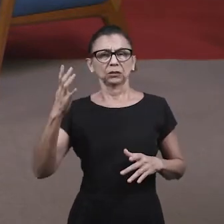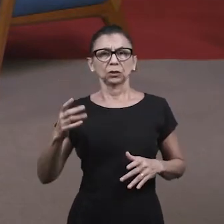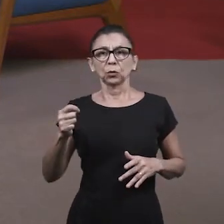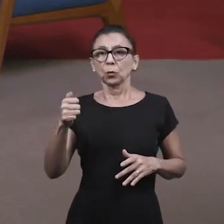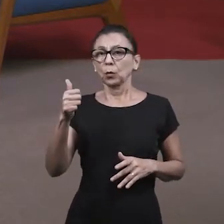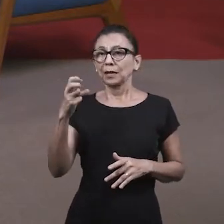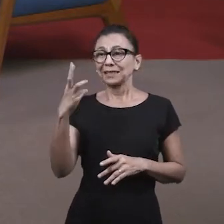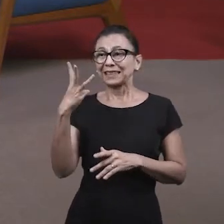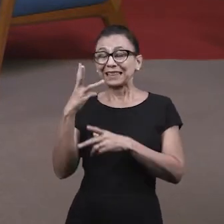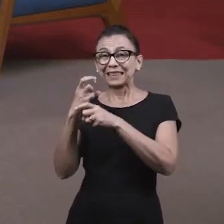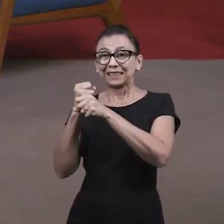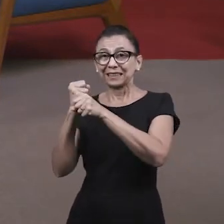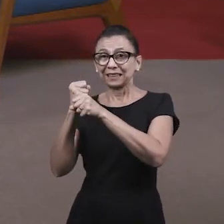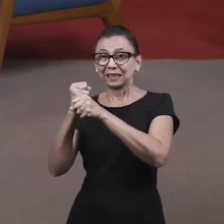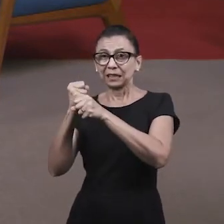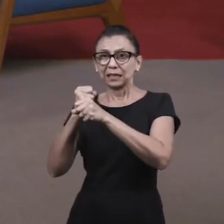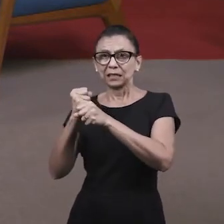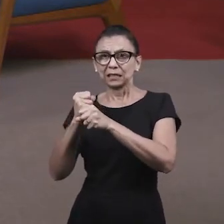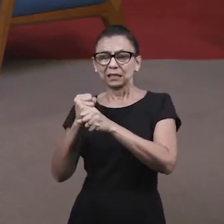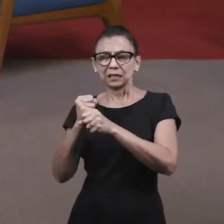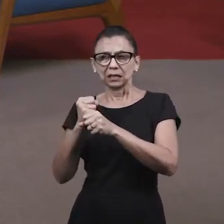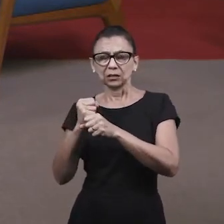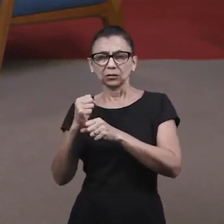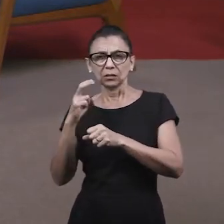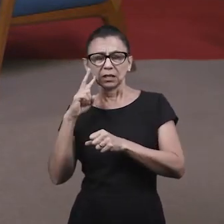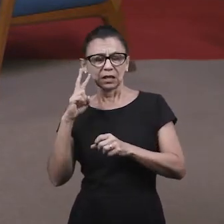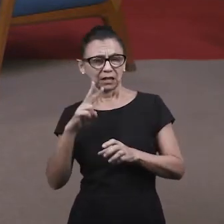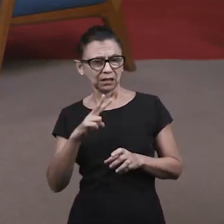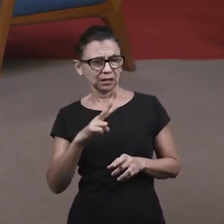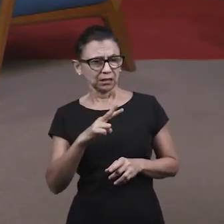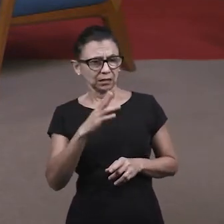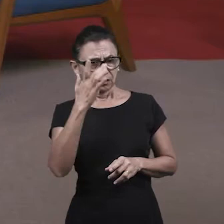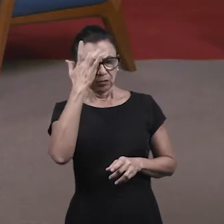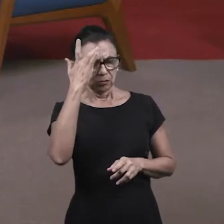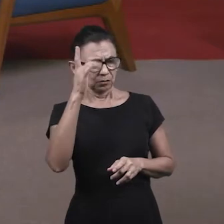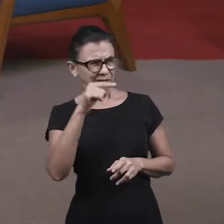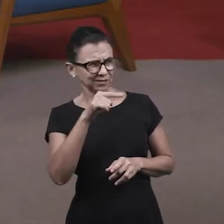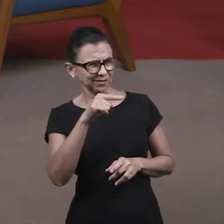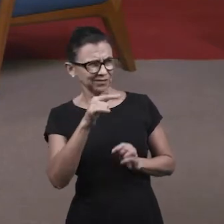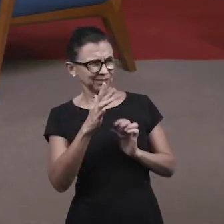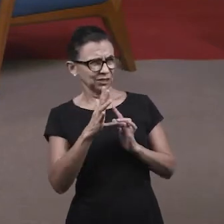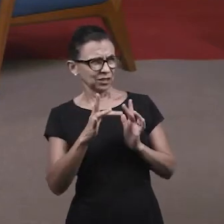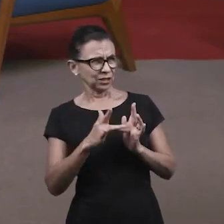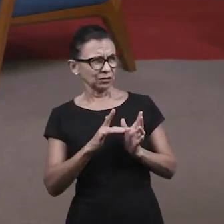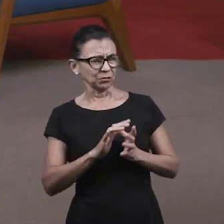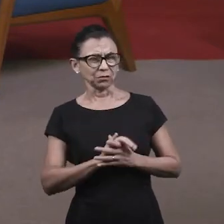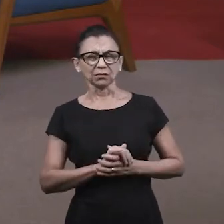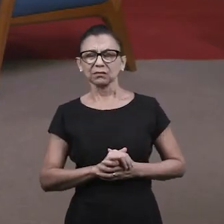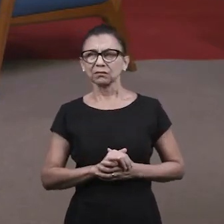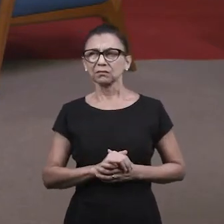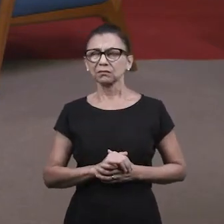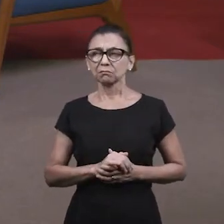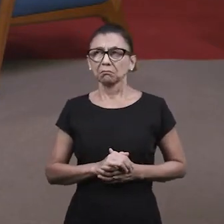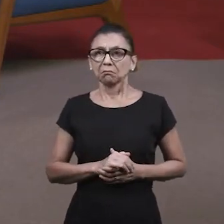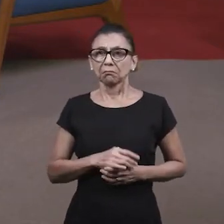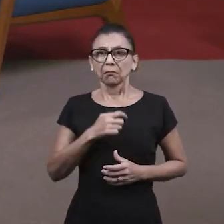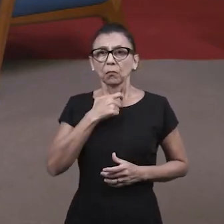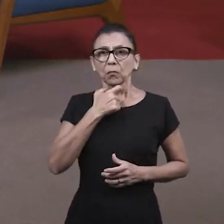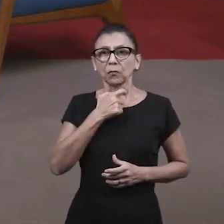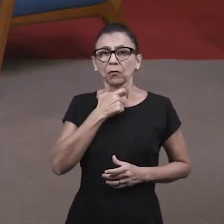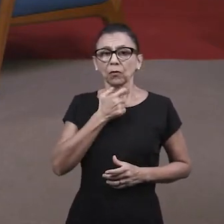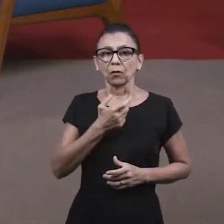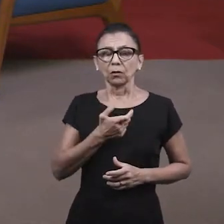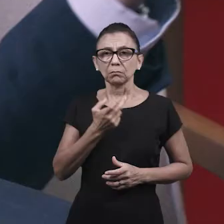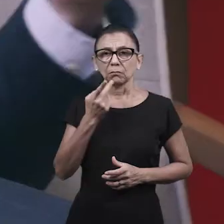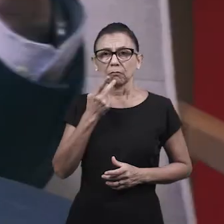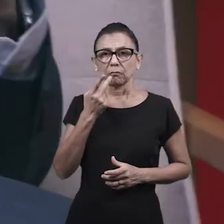à lui parler et elle ne sait pas qui était Jésus. La voix, la manière de parler, il était là.